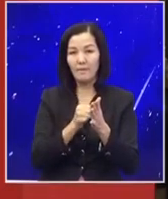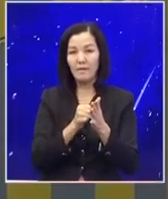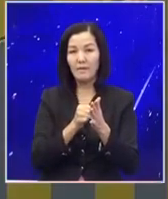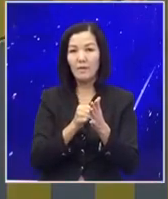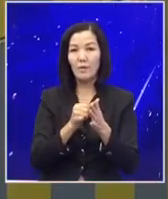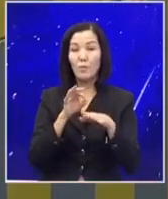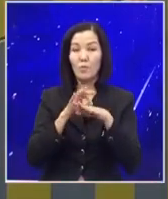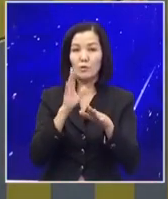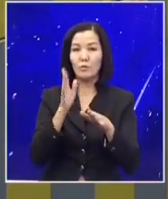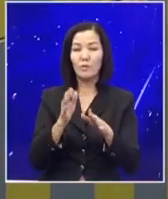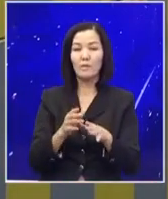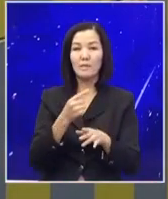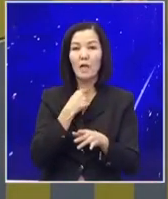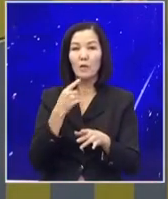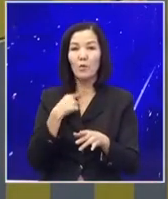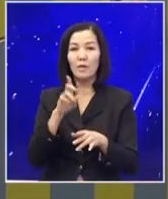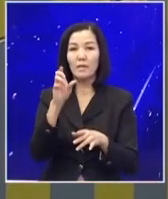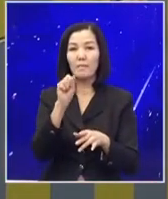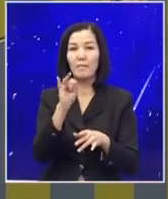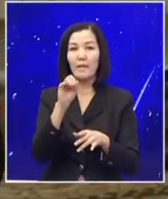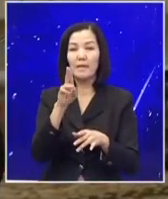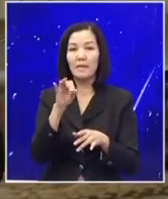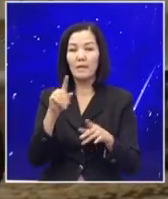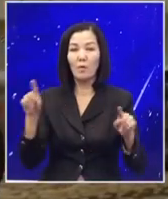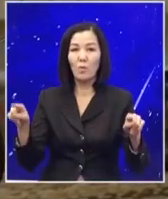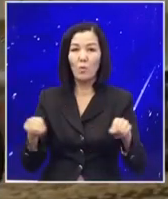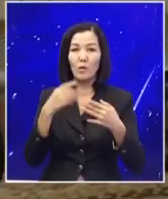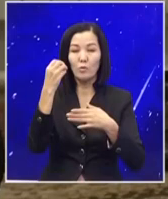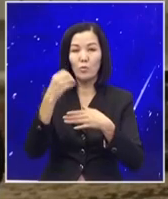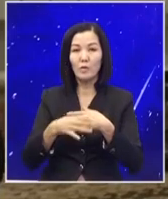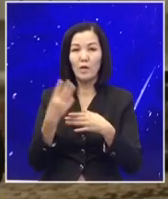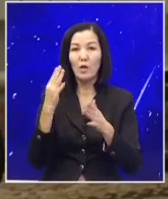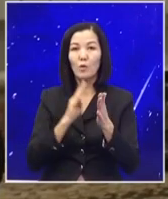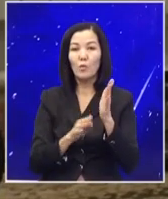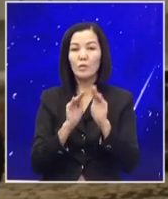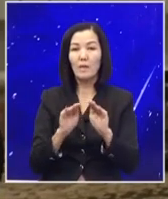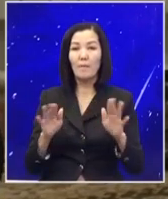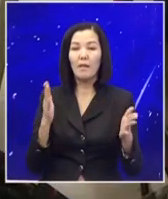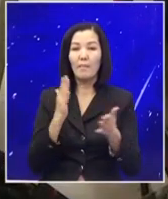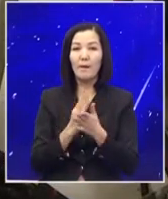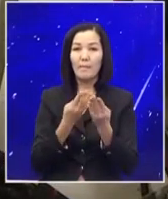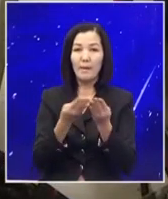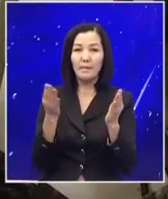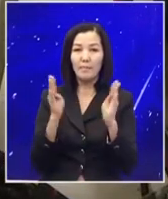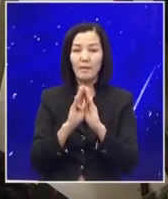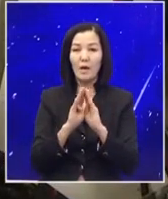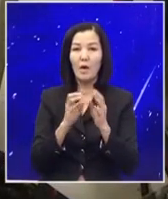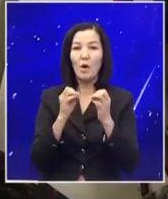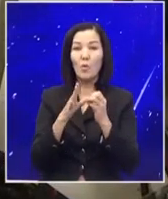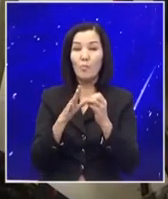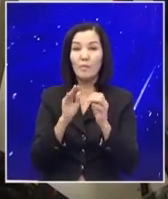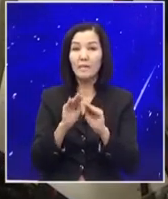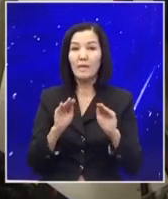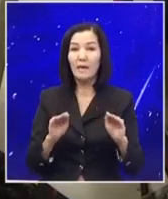тұрмын. Айта кетейік, талдықорғандағы Бәйтерек оңалту орталығында бүгінде 90-ға жуық бала бар. Пандемияға байланысты олардың тек 15-і